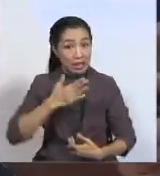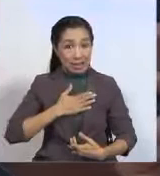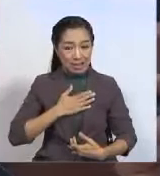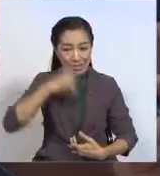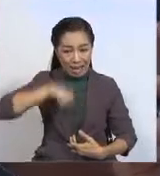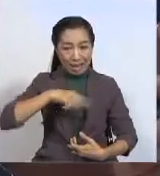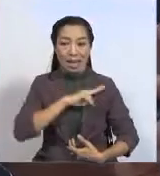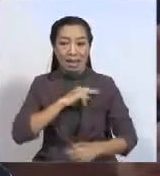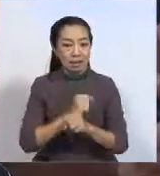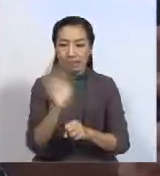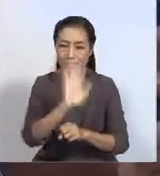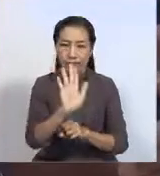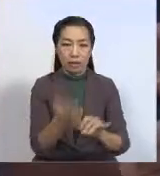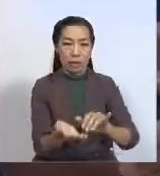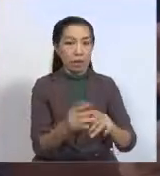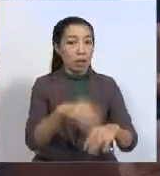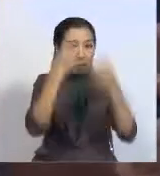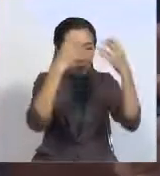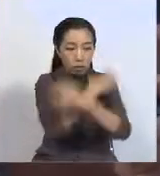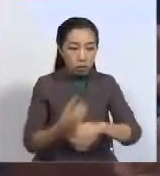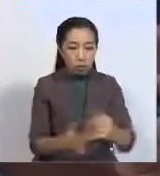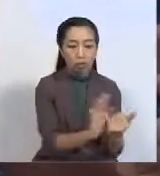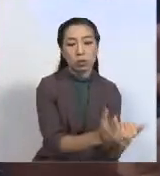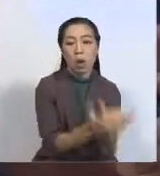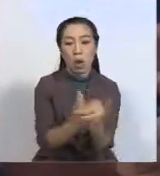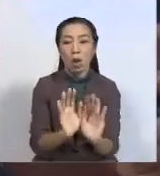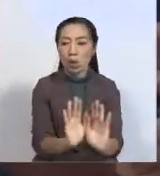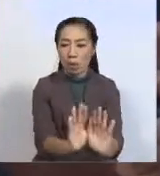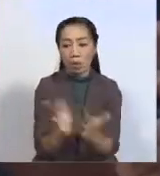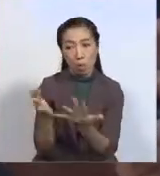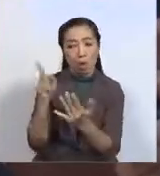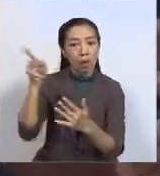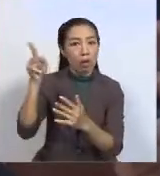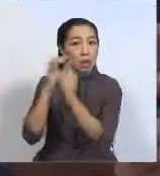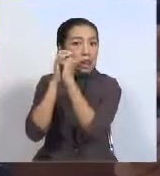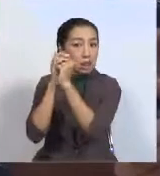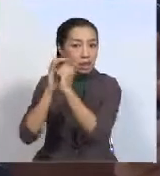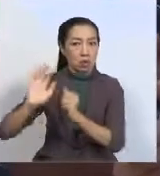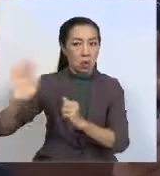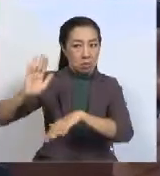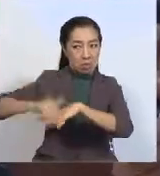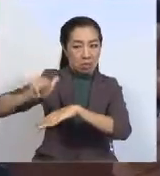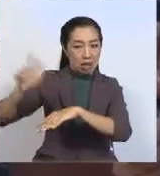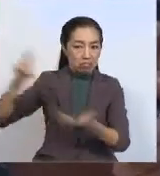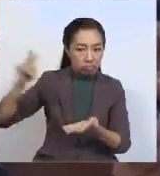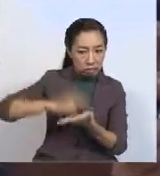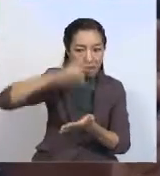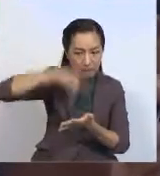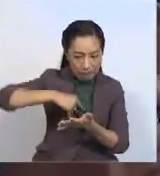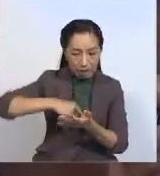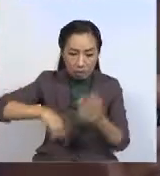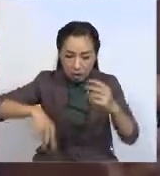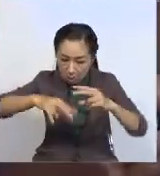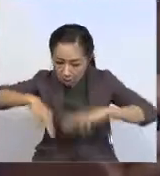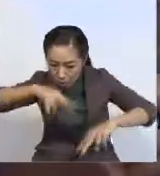างของน้องเขาก็ได้ถูกเก็บรักษาไว้อย่างดีนะครับแล้วก็รอการที่จะผู้แทนผู้เชี่ยวชาญจากประเทศจีนจะมาดำเนิน